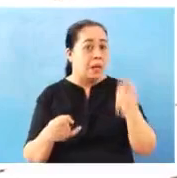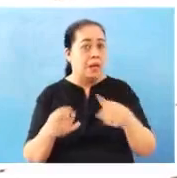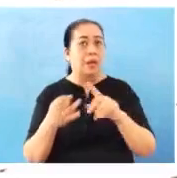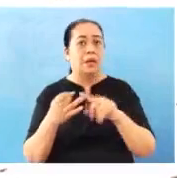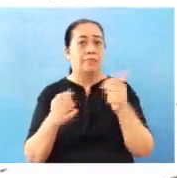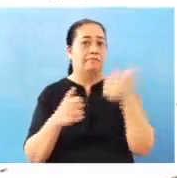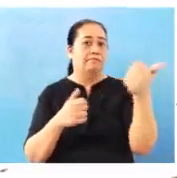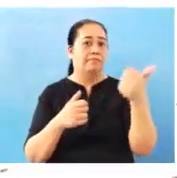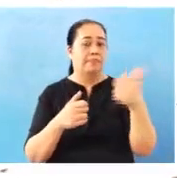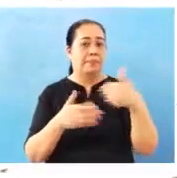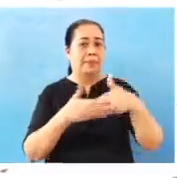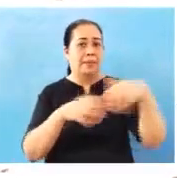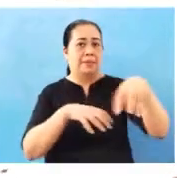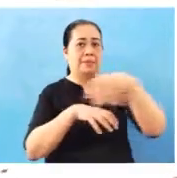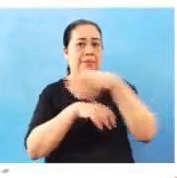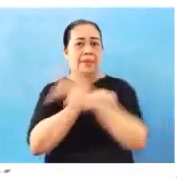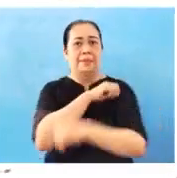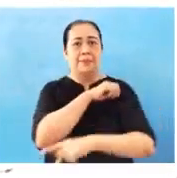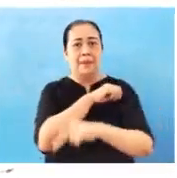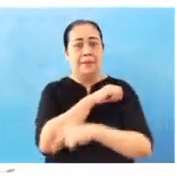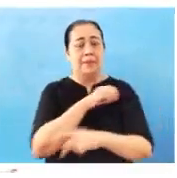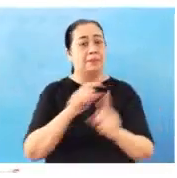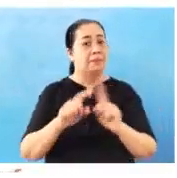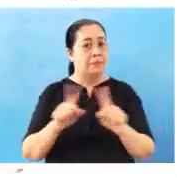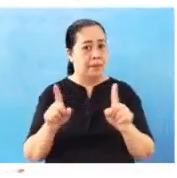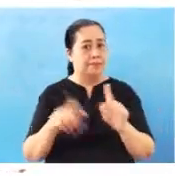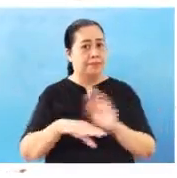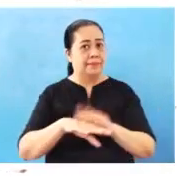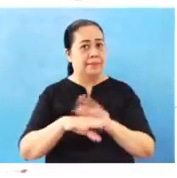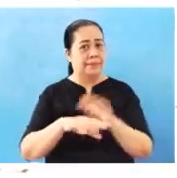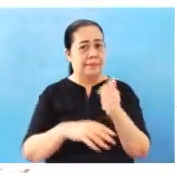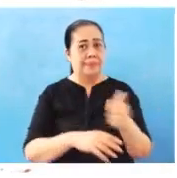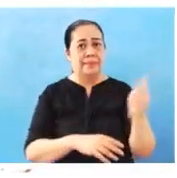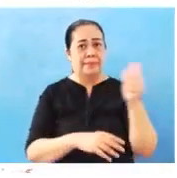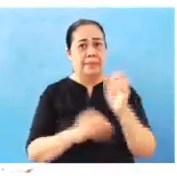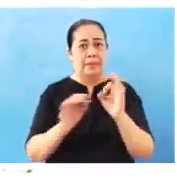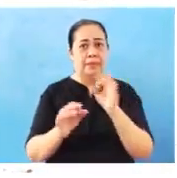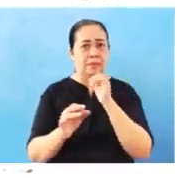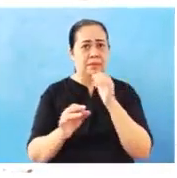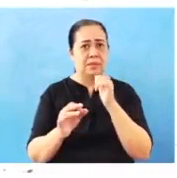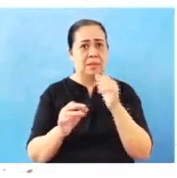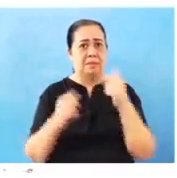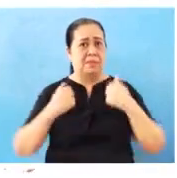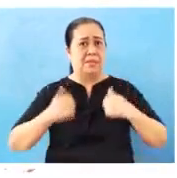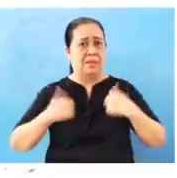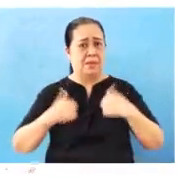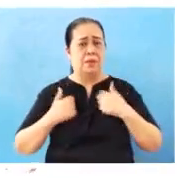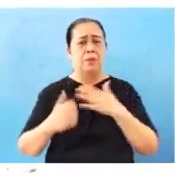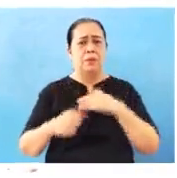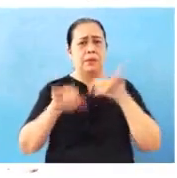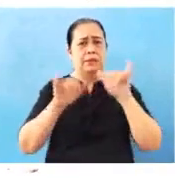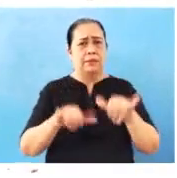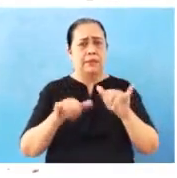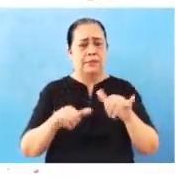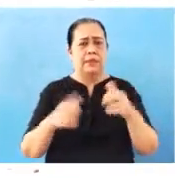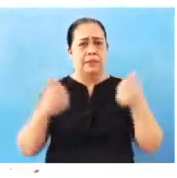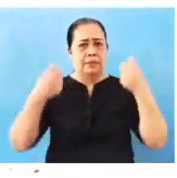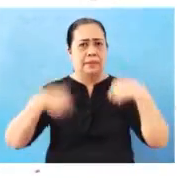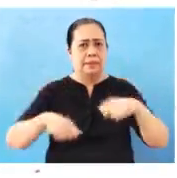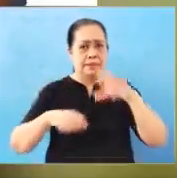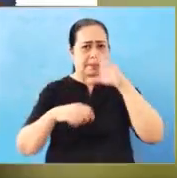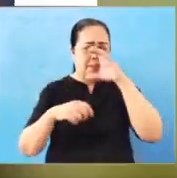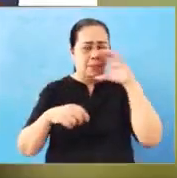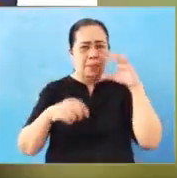kalapit na mga probinsya. Pero paalala ng mga otoridad, kung hindi naman maliligo, panatilihin pa rin po ang pagsuot ng face mask.